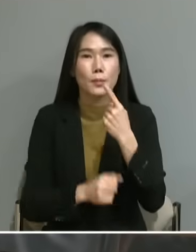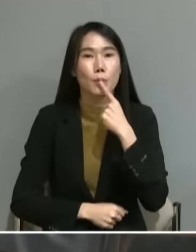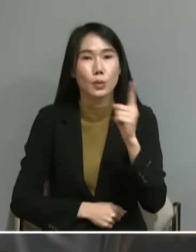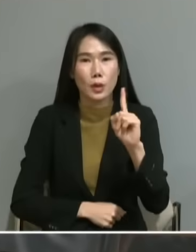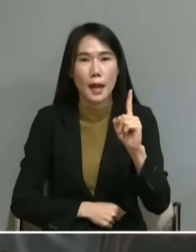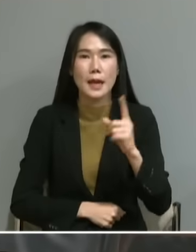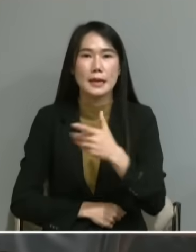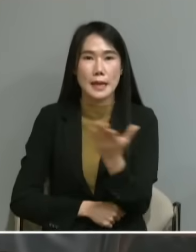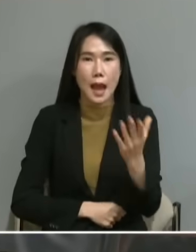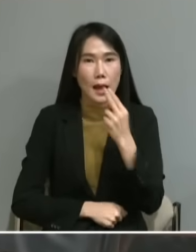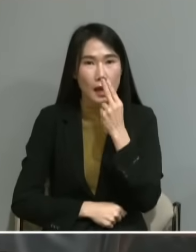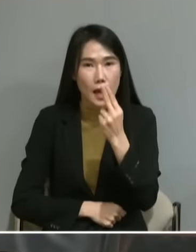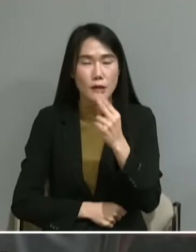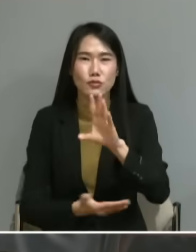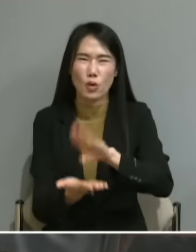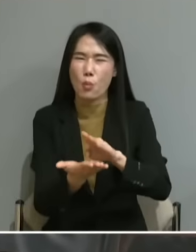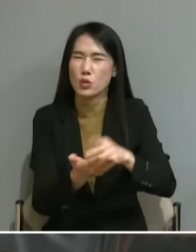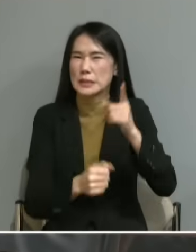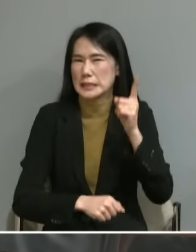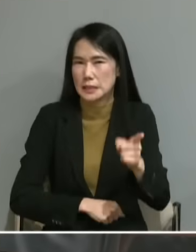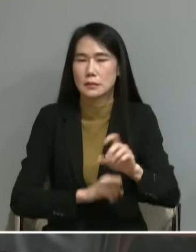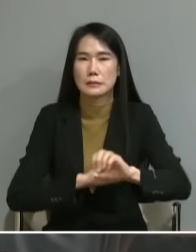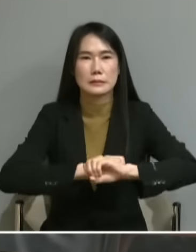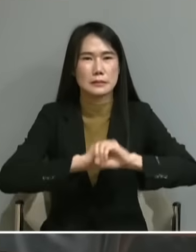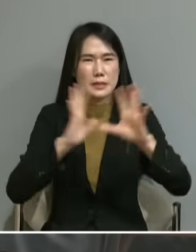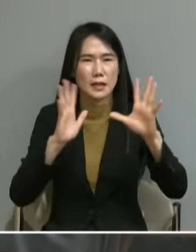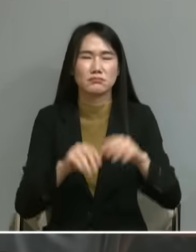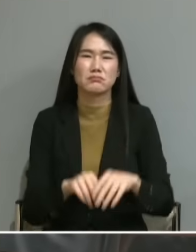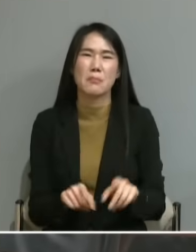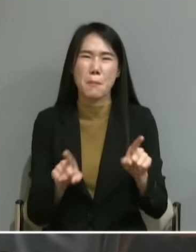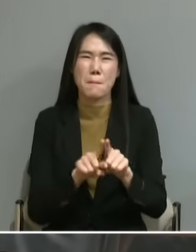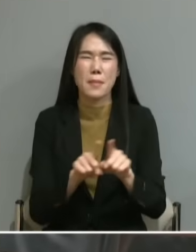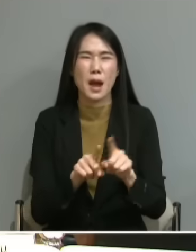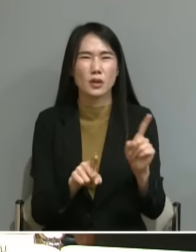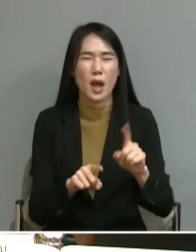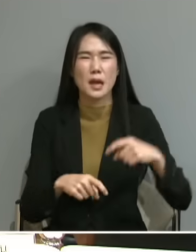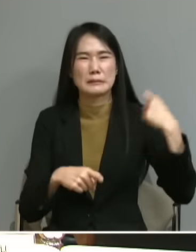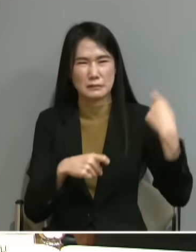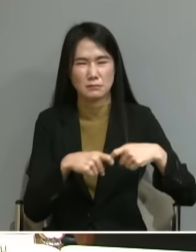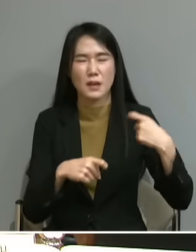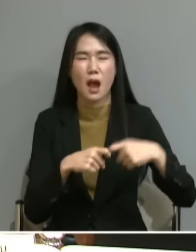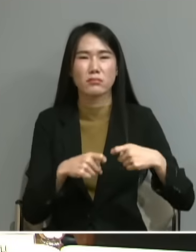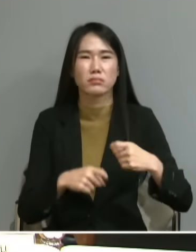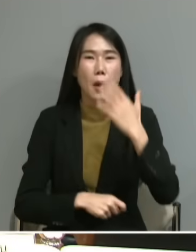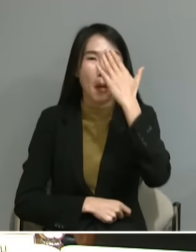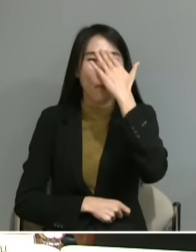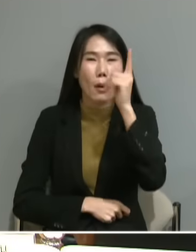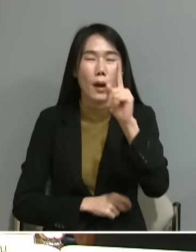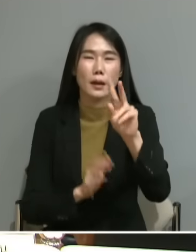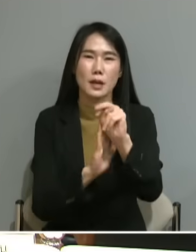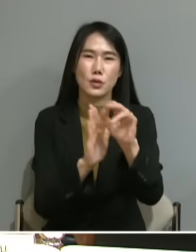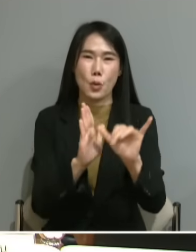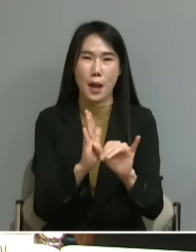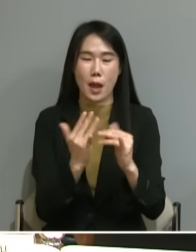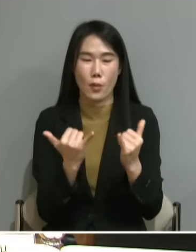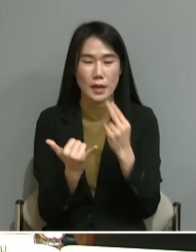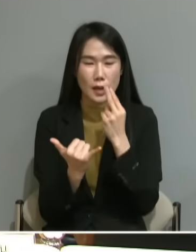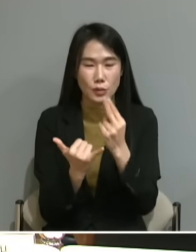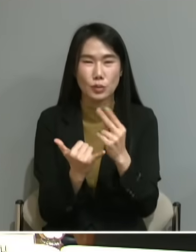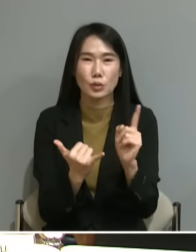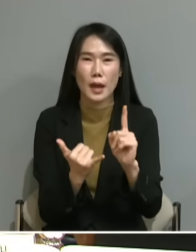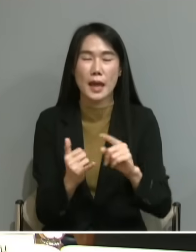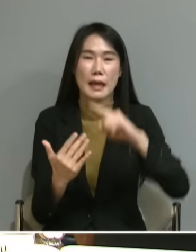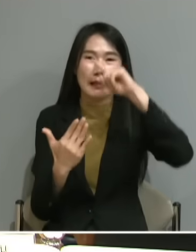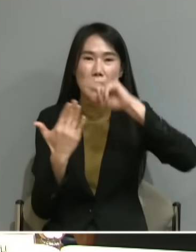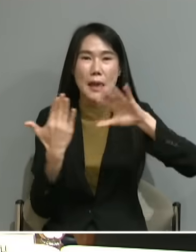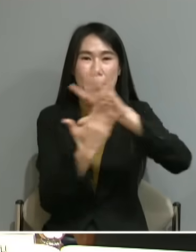ด้วยความเคารพถ้าเกิดว่าจะเอาข้อเท็จจริงเนี่ยมันมีความยากอยู่นะครับเพราะนโยบายนี้ไม่ใช่เพียงแค่